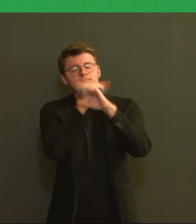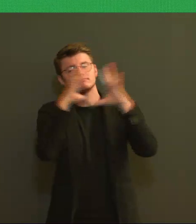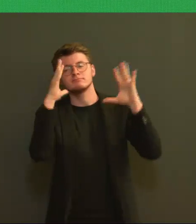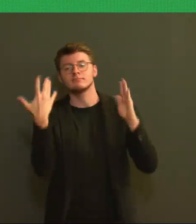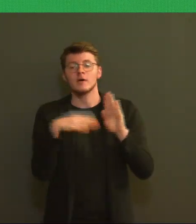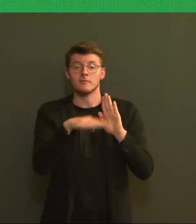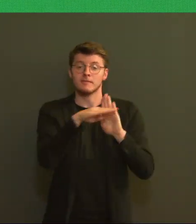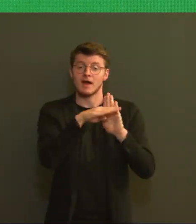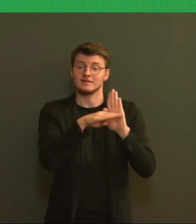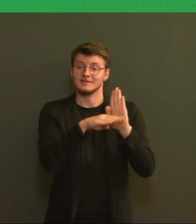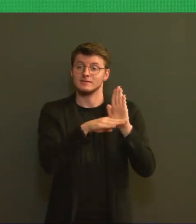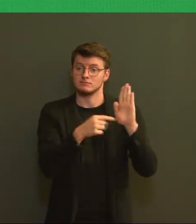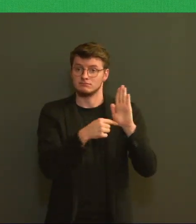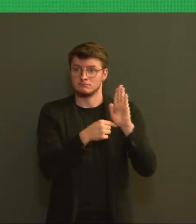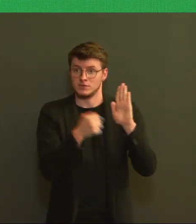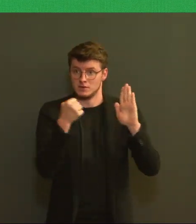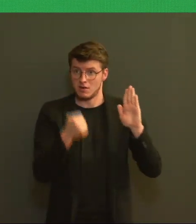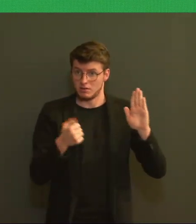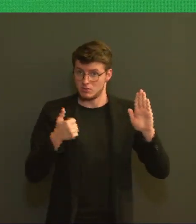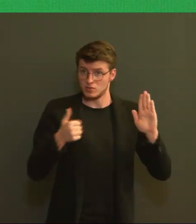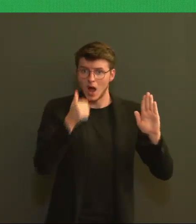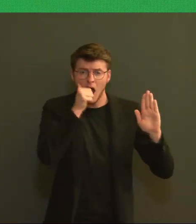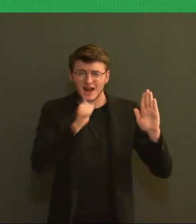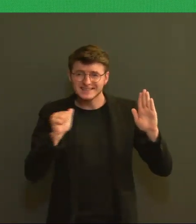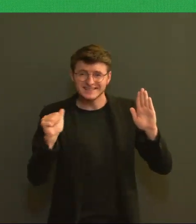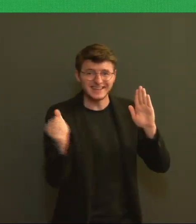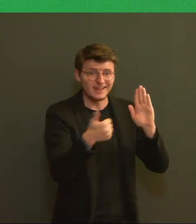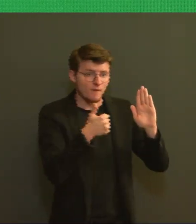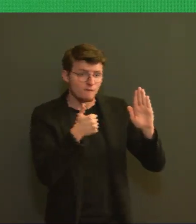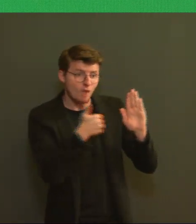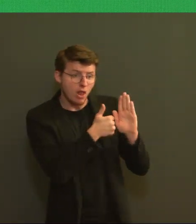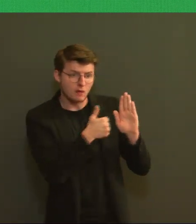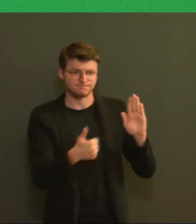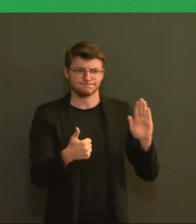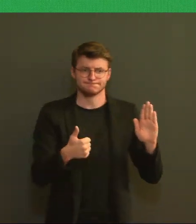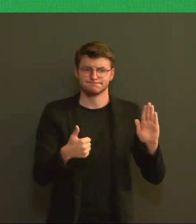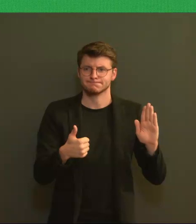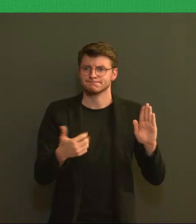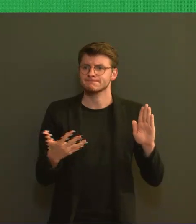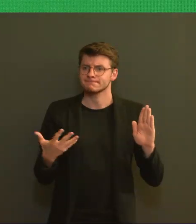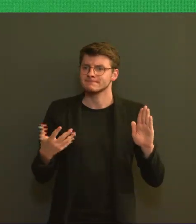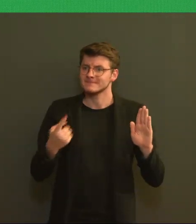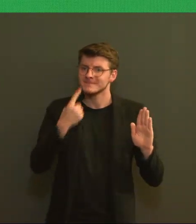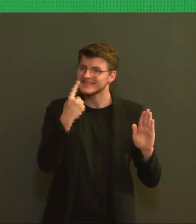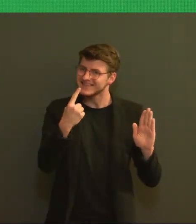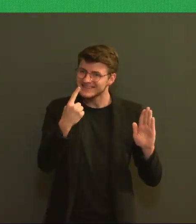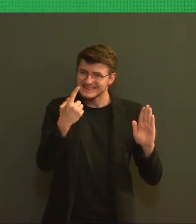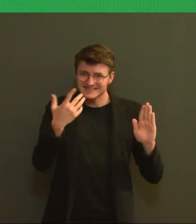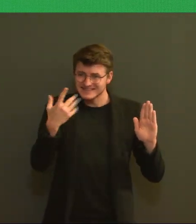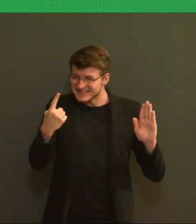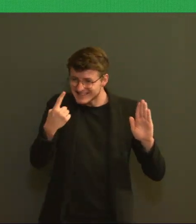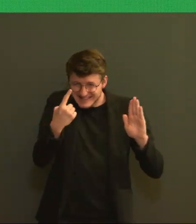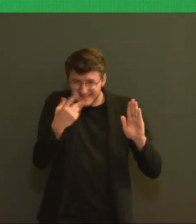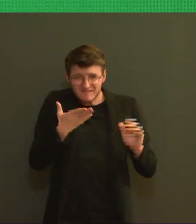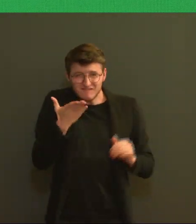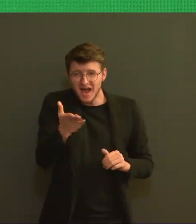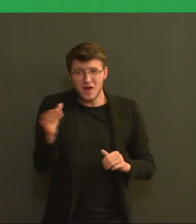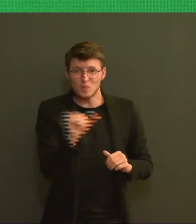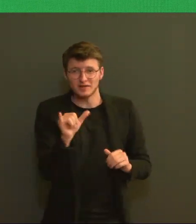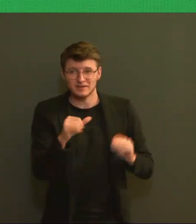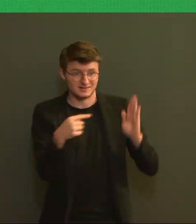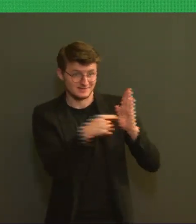effectief zijn als iedereen ze ook nauwgezet naleeft. Dit is de enigste manier om de situatie zo snel mogelijk